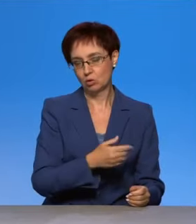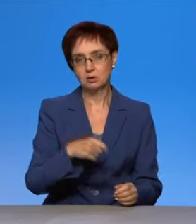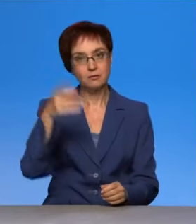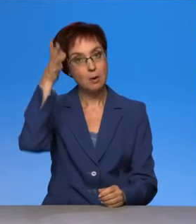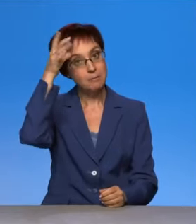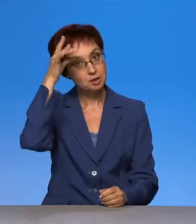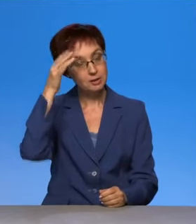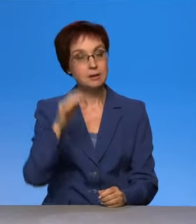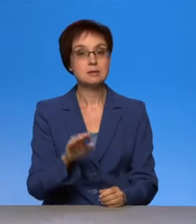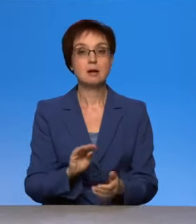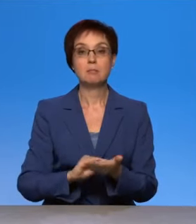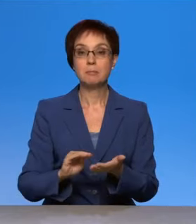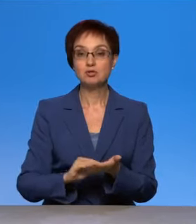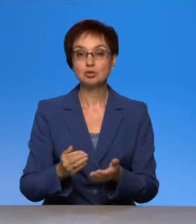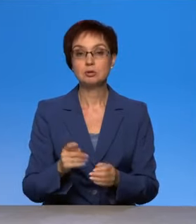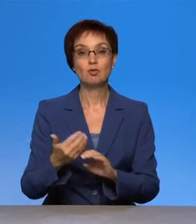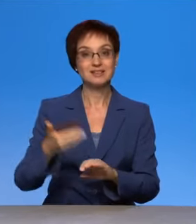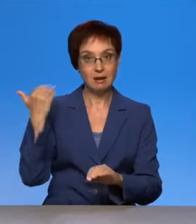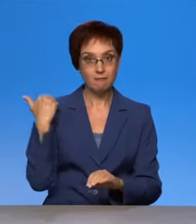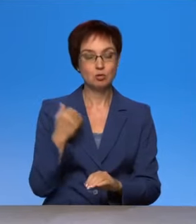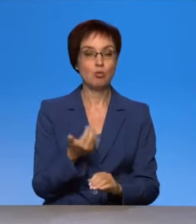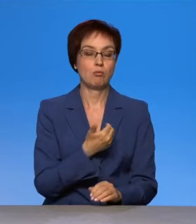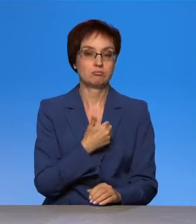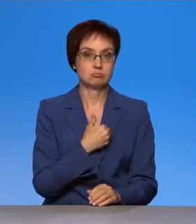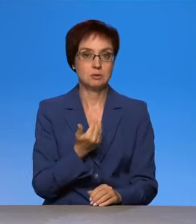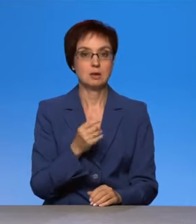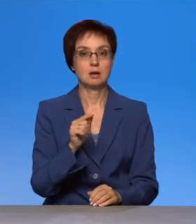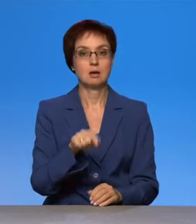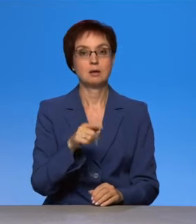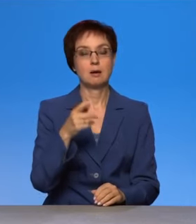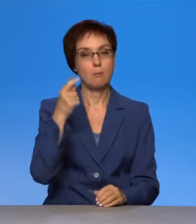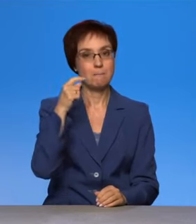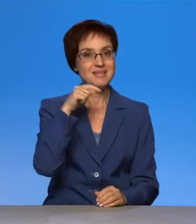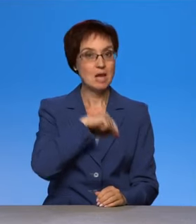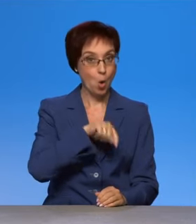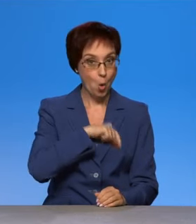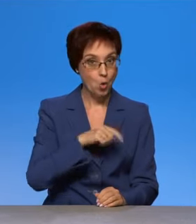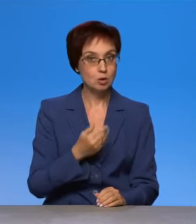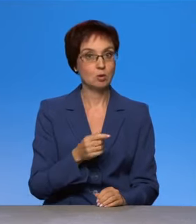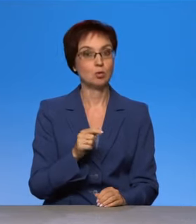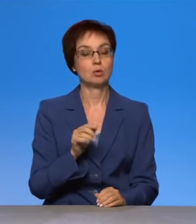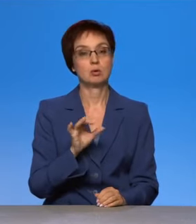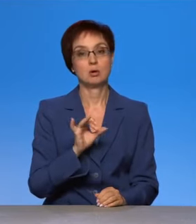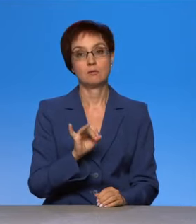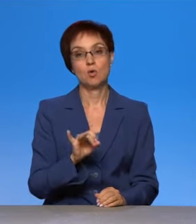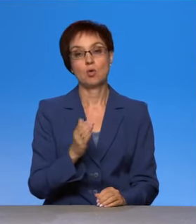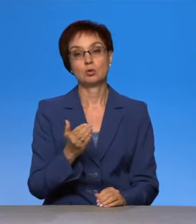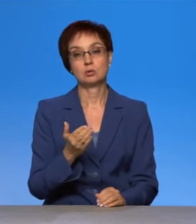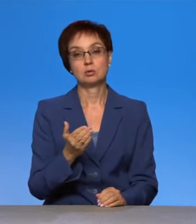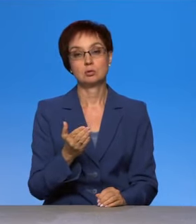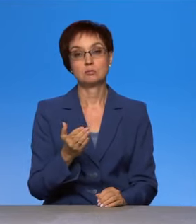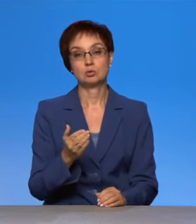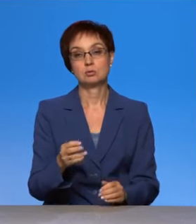иллюстрация к вашему тезису, давно собираюсь к психологу, смотрю телевизор и вижу, как растут зарплаты, пенсии, экономика лучше западной, выхожу на улицу, а ничего нет,